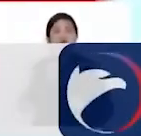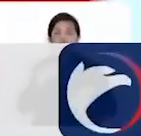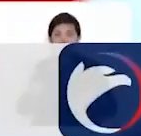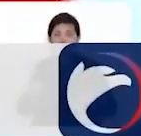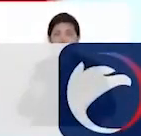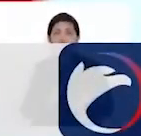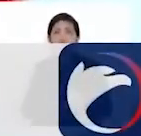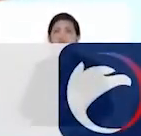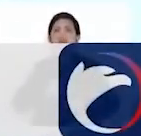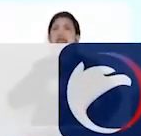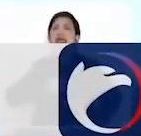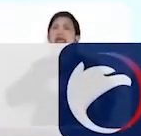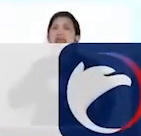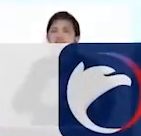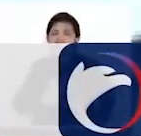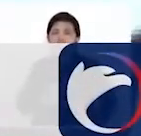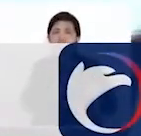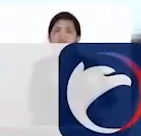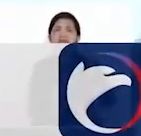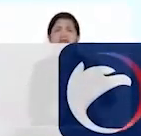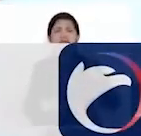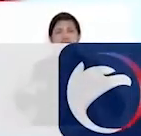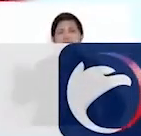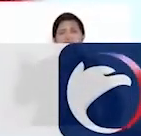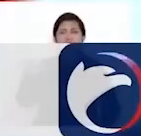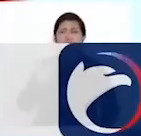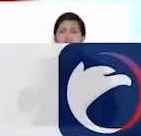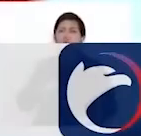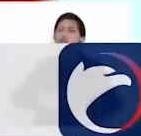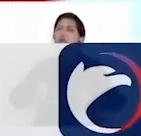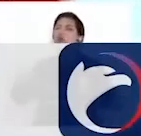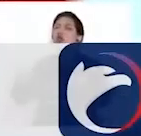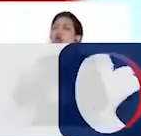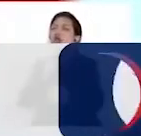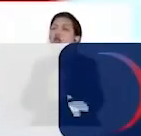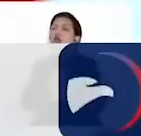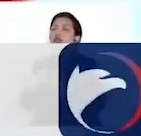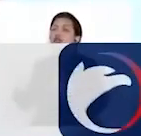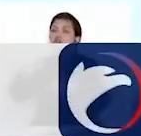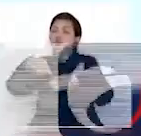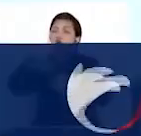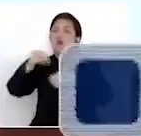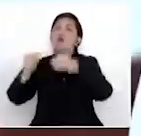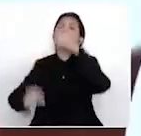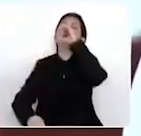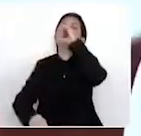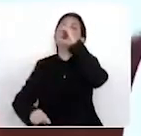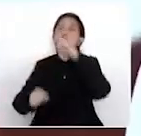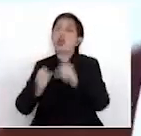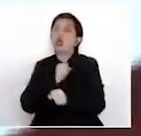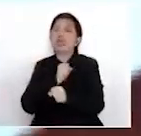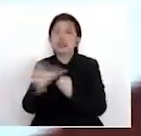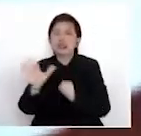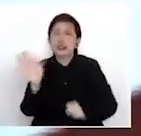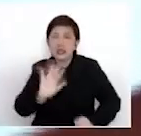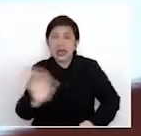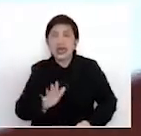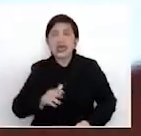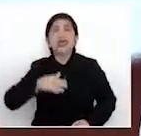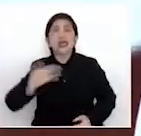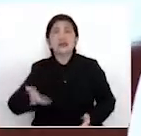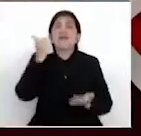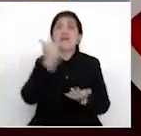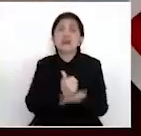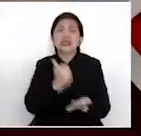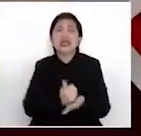meyakini para gensi ini tidak perlu semata-mata diberi gratis kopi tetapi juga yang lebih penting adalah bagaimana